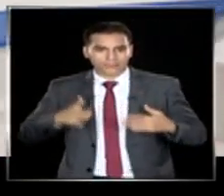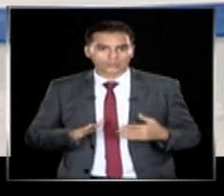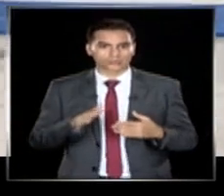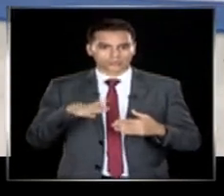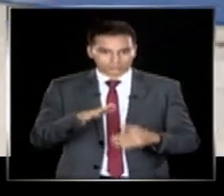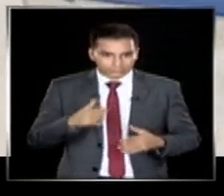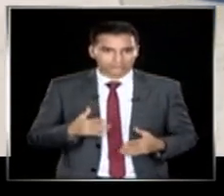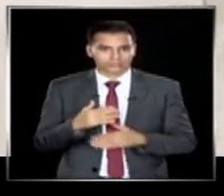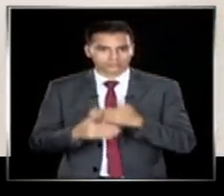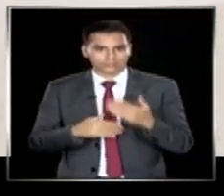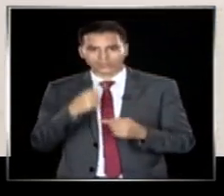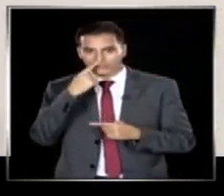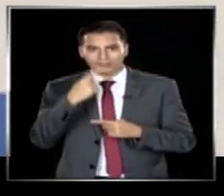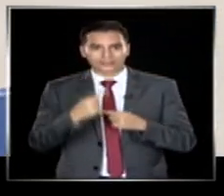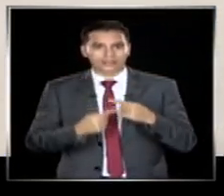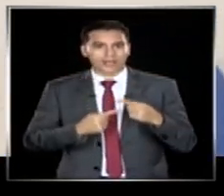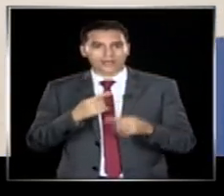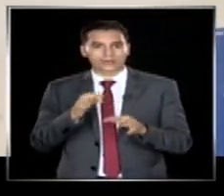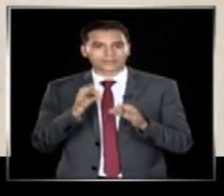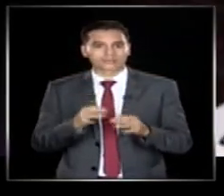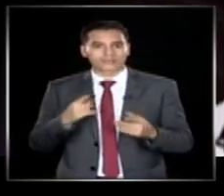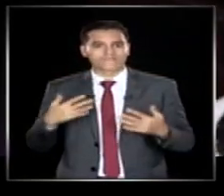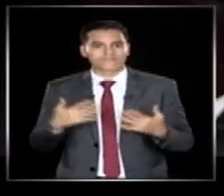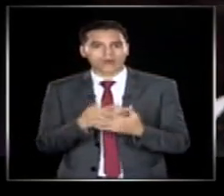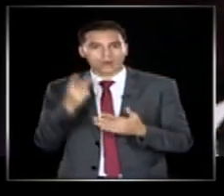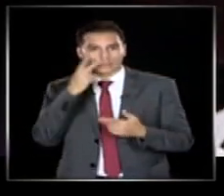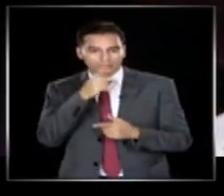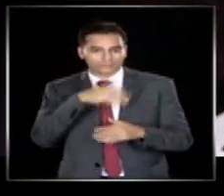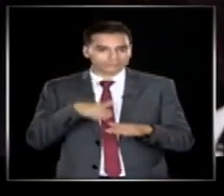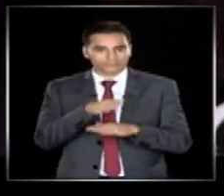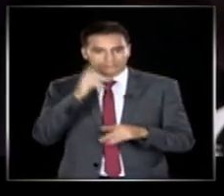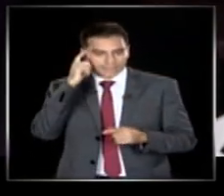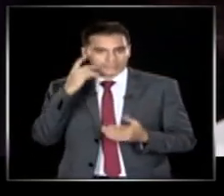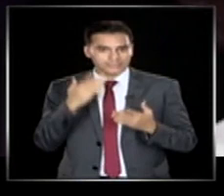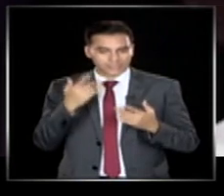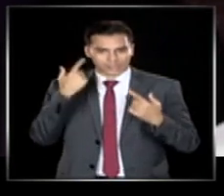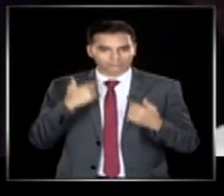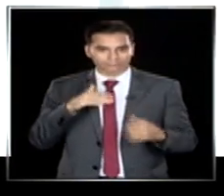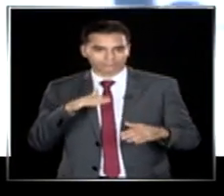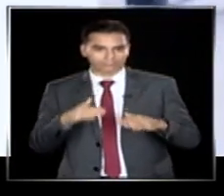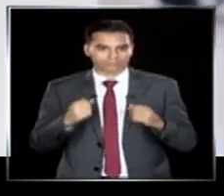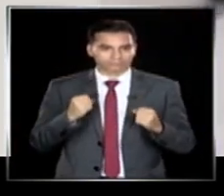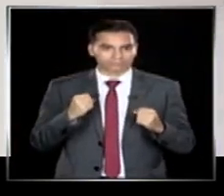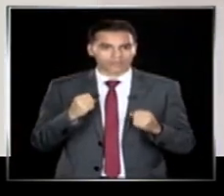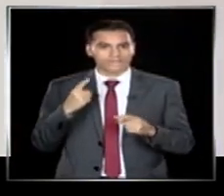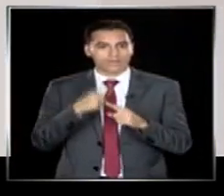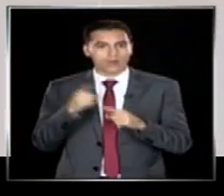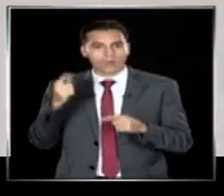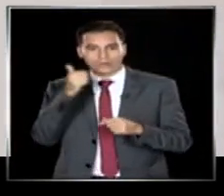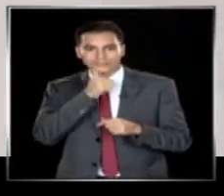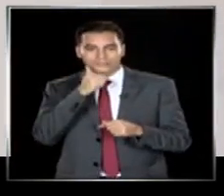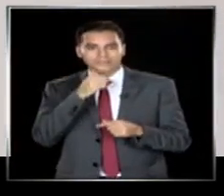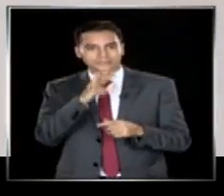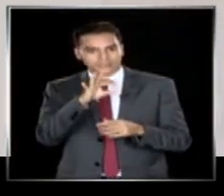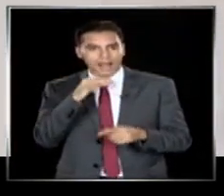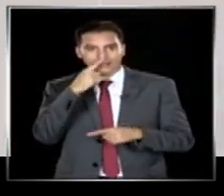السكي واحد تاني لاحظوا أنه عنده البالانس وعنده الاتزان قوي جدا، فهم أصروا أنه هم